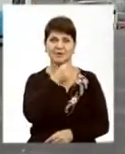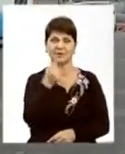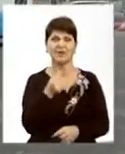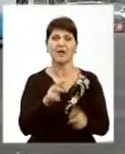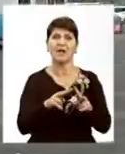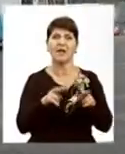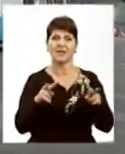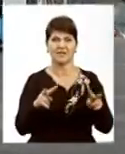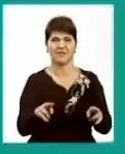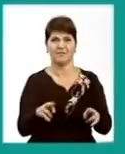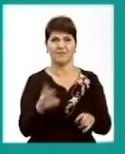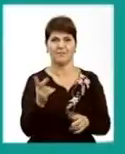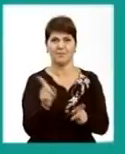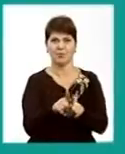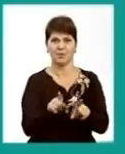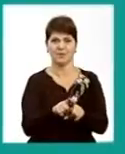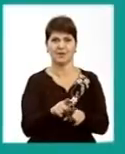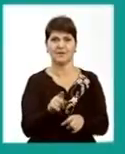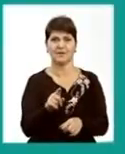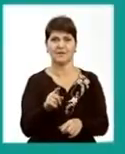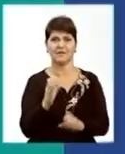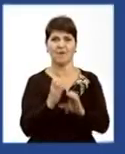Черніков. Новини.